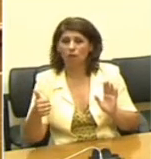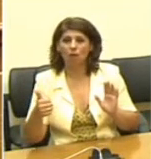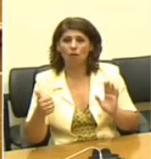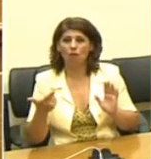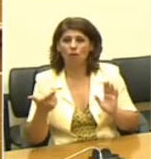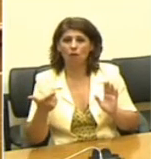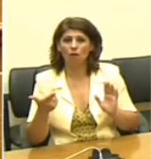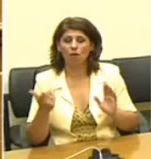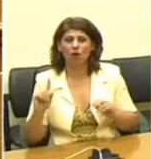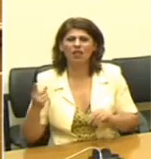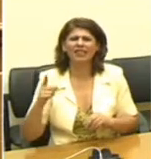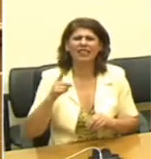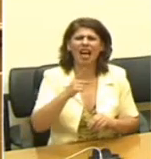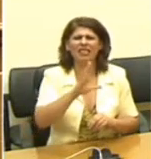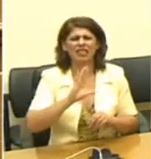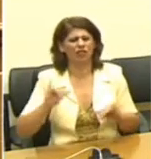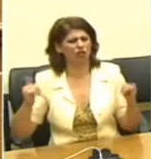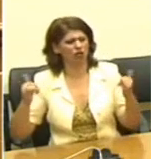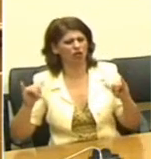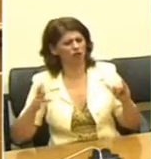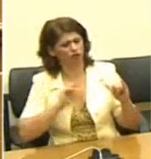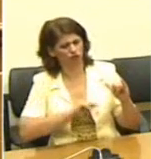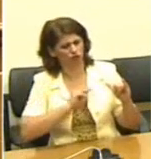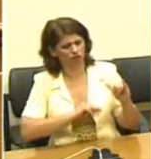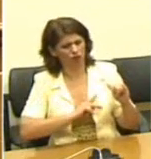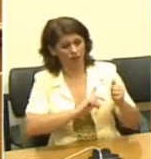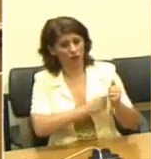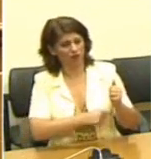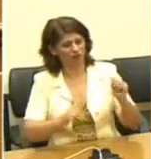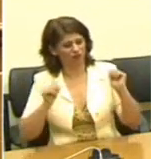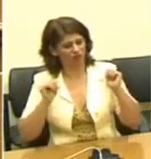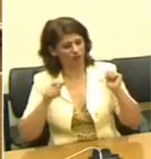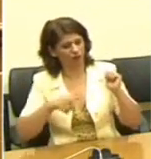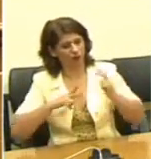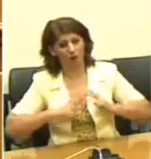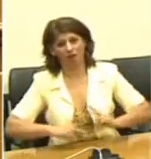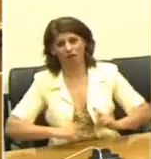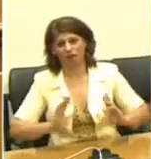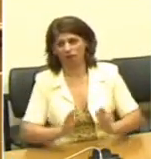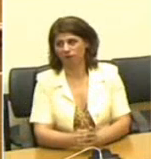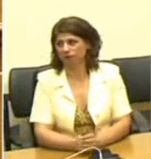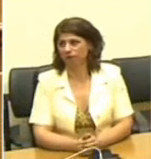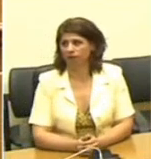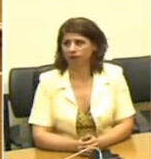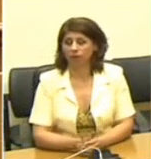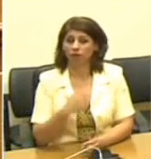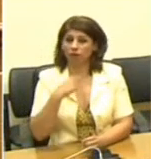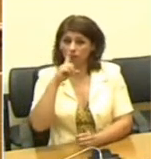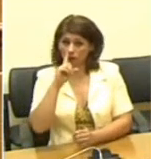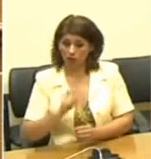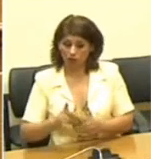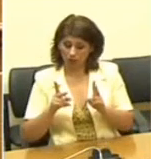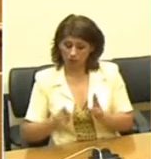και τα προνόμια της εξουσίας. Οφείλω να προσπαθήσω να αποτρέψω αυτόν